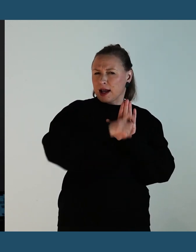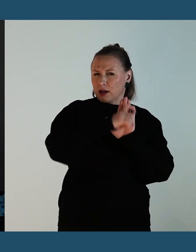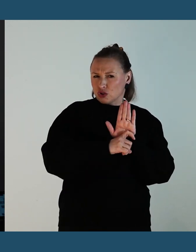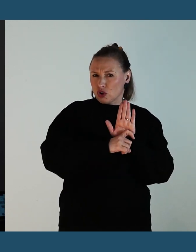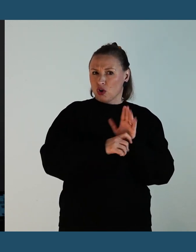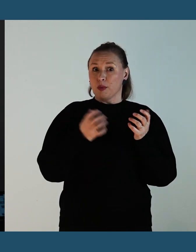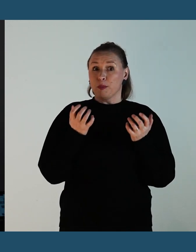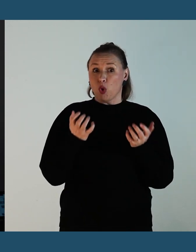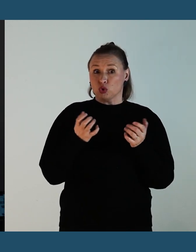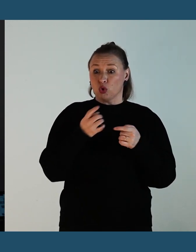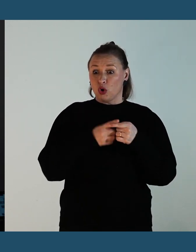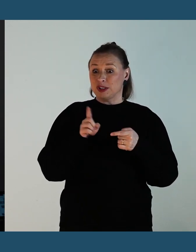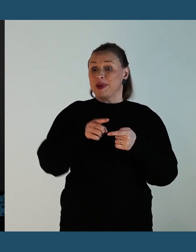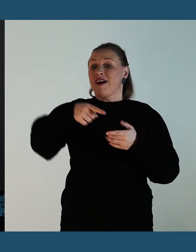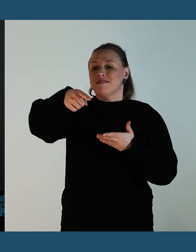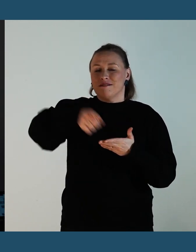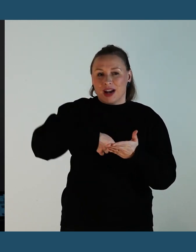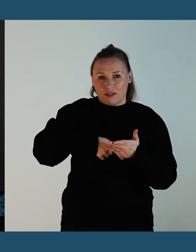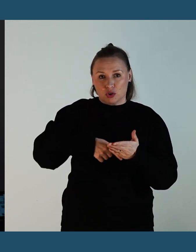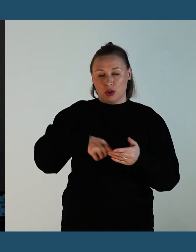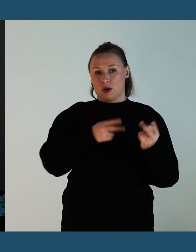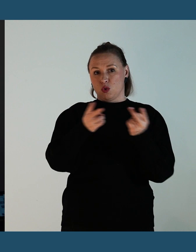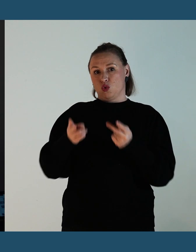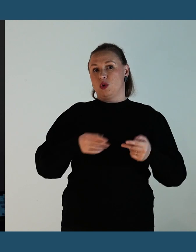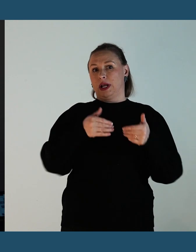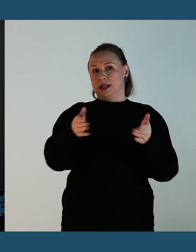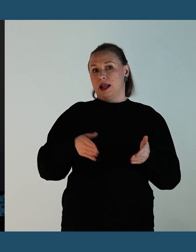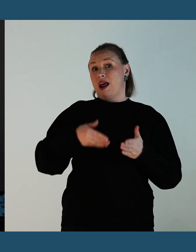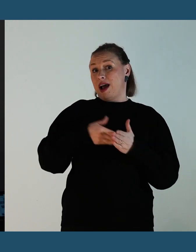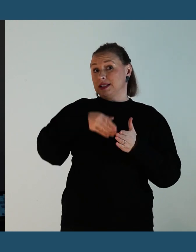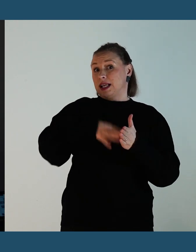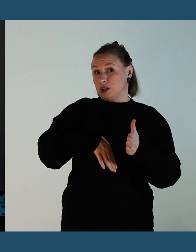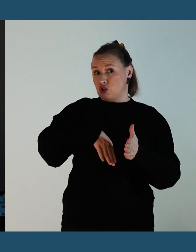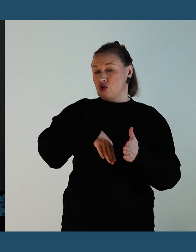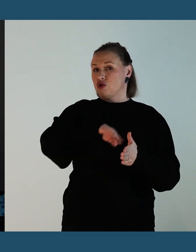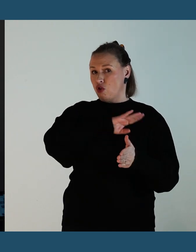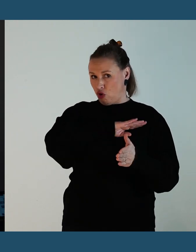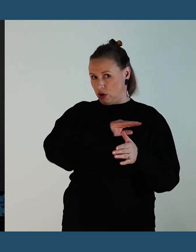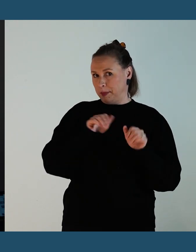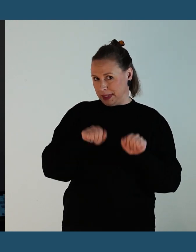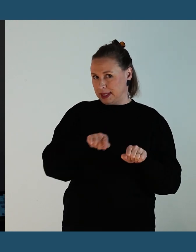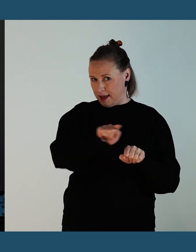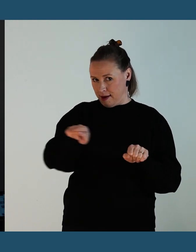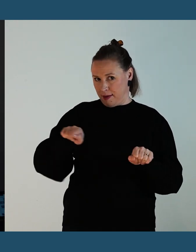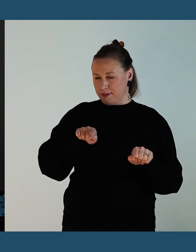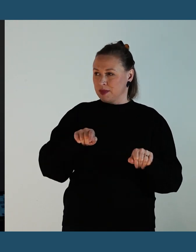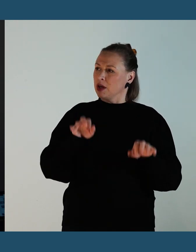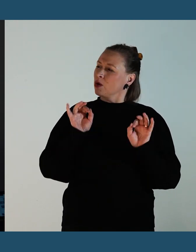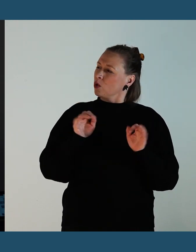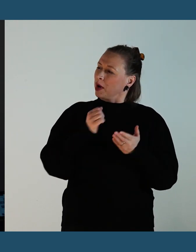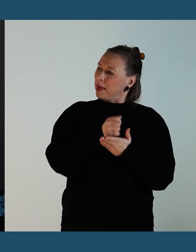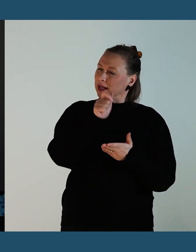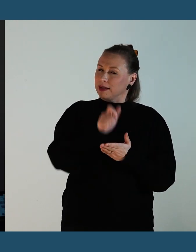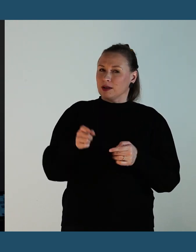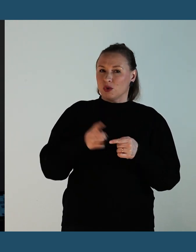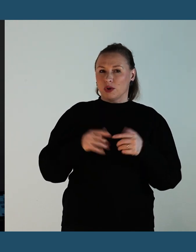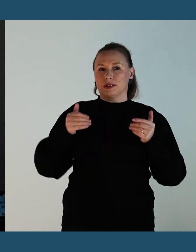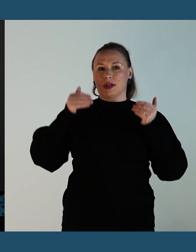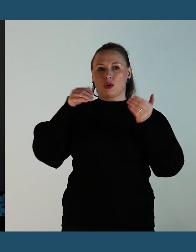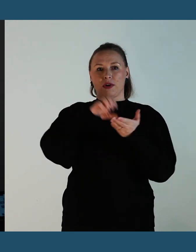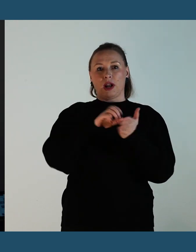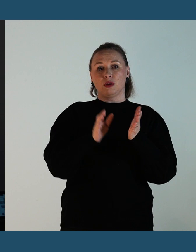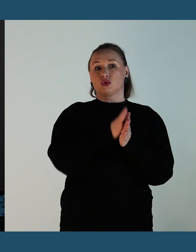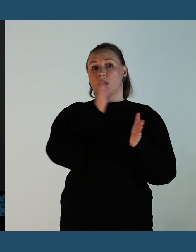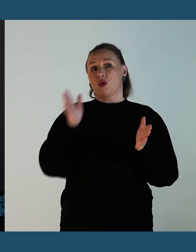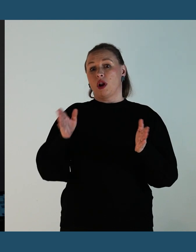käytössä olevien julkisten tilojen esteettömyyttä. Miten päättäjät voisivat ensi vaalikaudella edistää sitä,